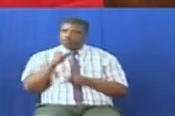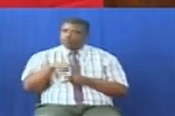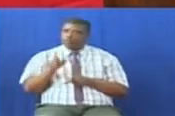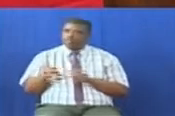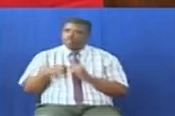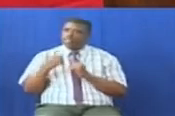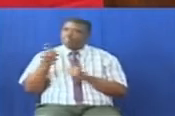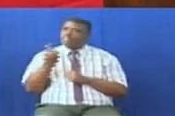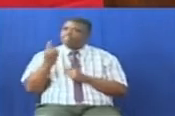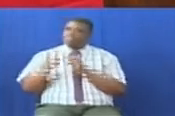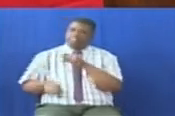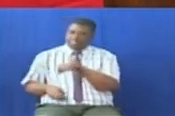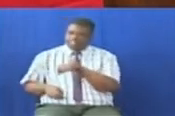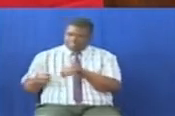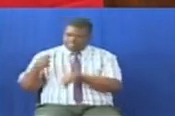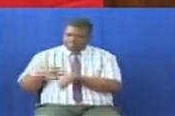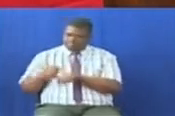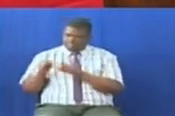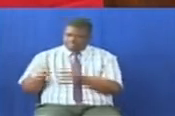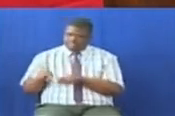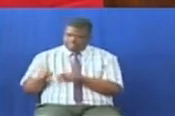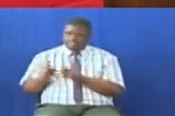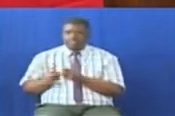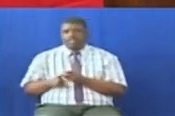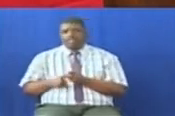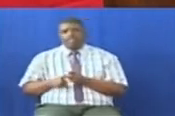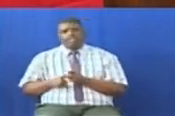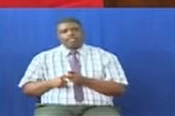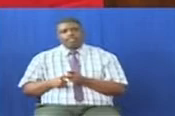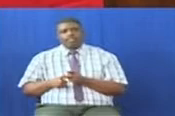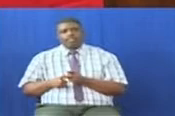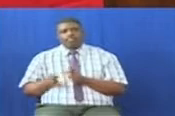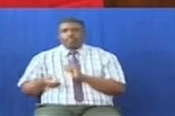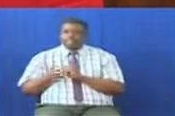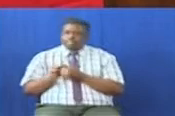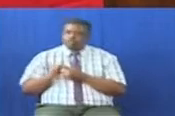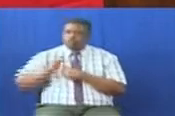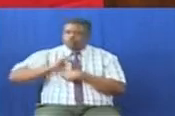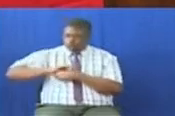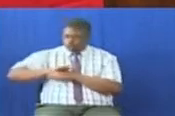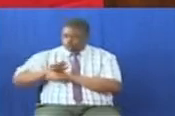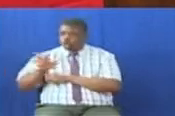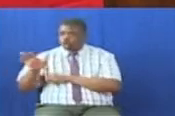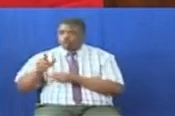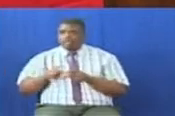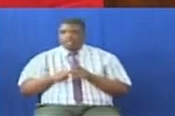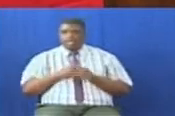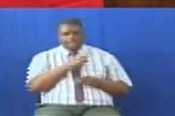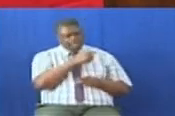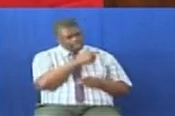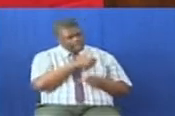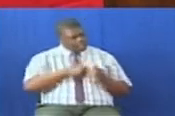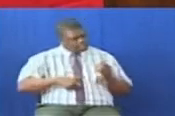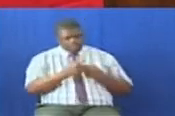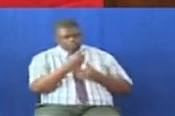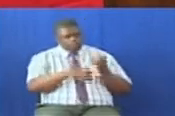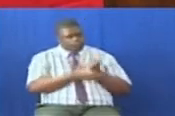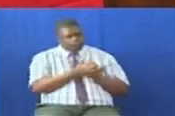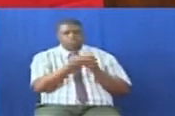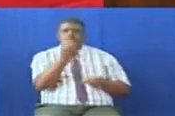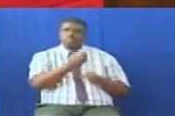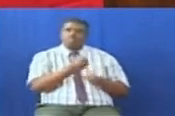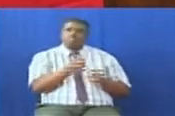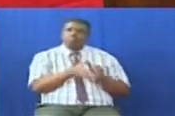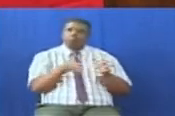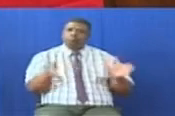kwenye kipindi hiki ambacho tulikuwa kwenye sakata la ugonjwa wa corona, Mheshimiwa Rais amefanya kazi kubwa sana kutuongoza